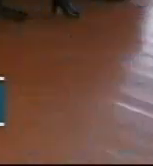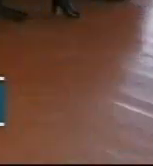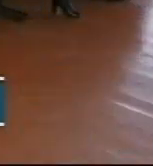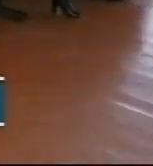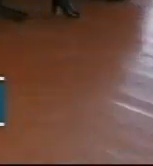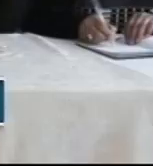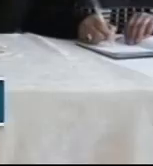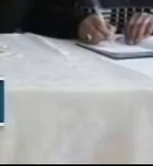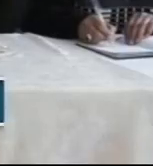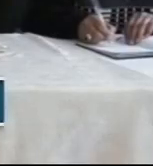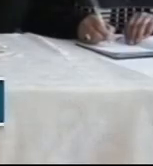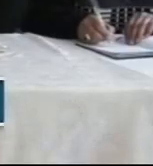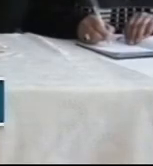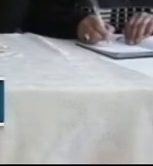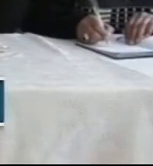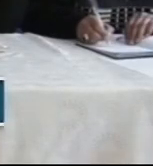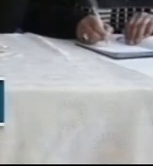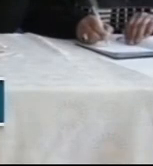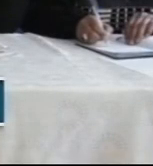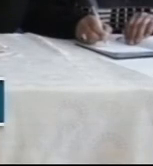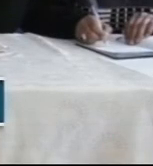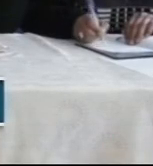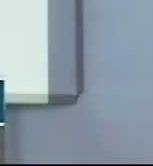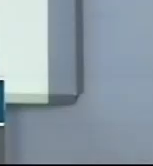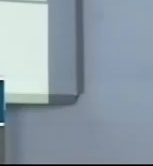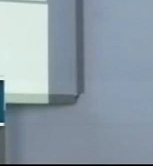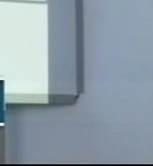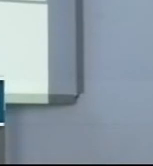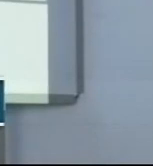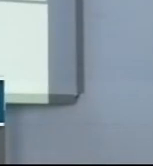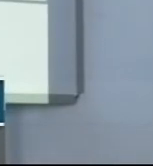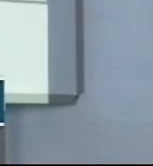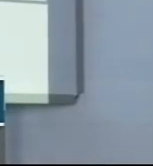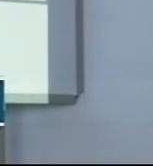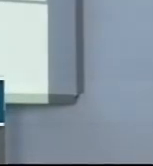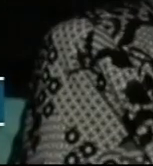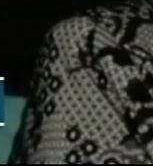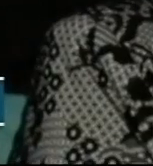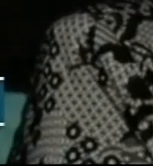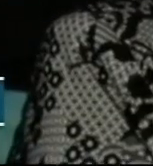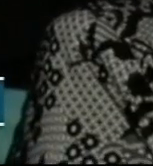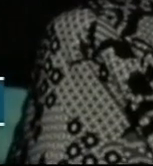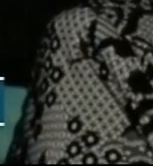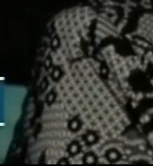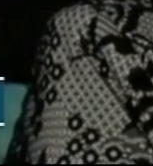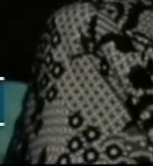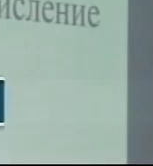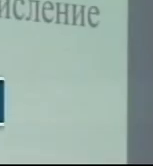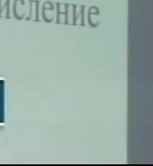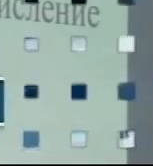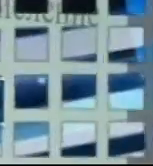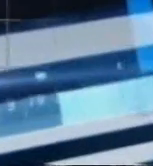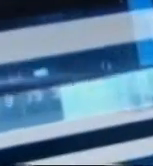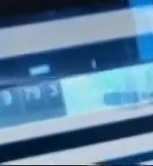Бірінші сыныпқа баратын балалардың ата-аналары білім мекемесінде үйде отырып-ақ өтініш бере алады. Сондай-ақ, олар мектепті өз қалауларынша таңдауға